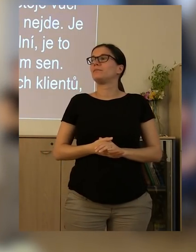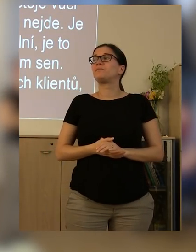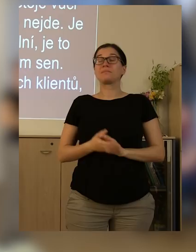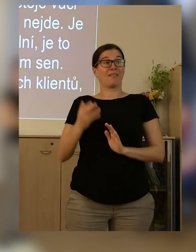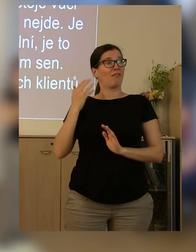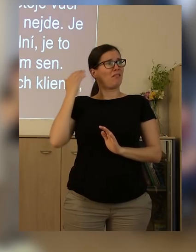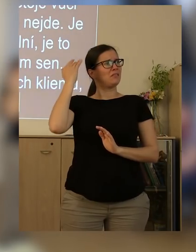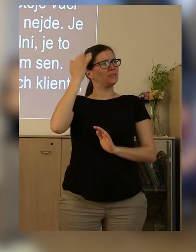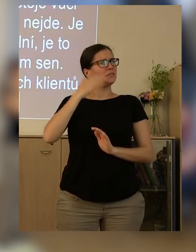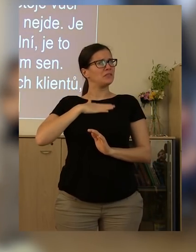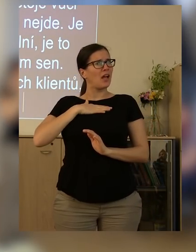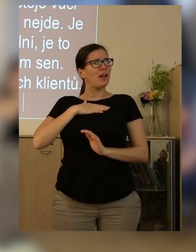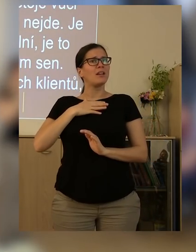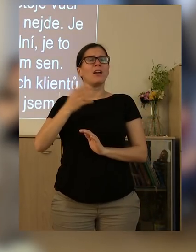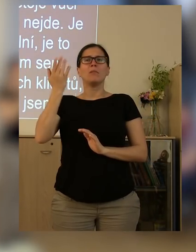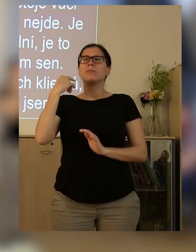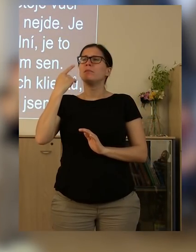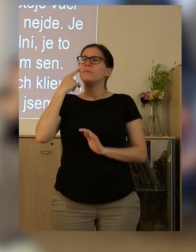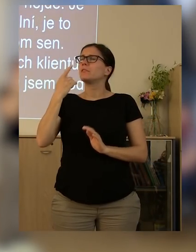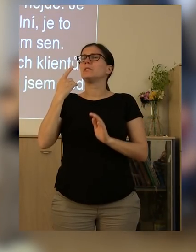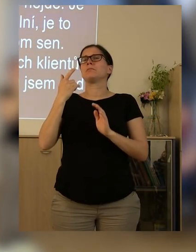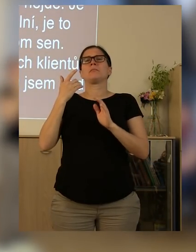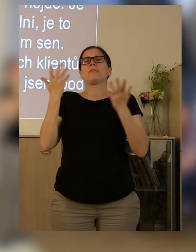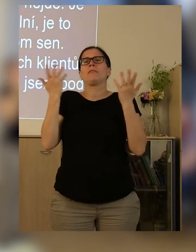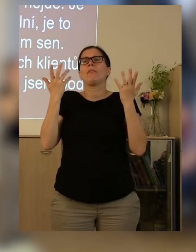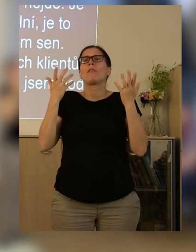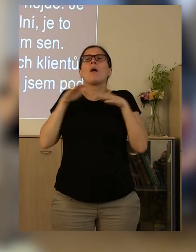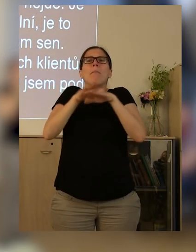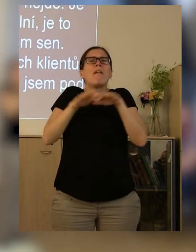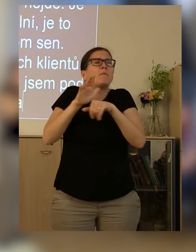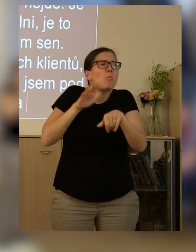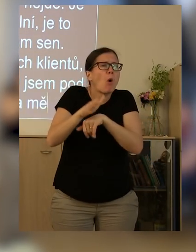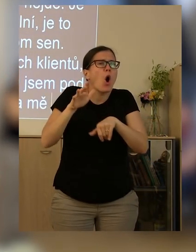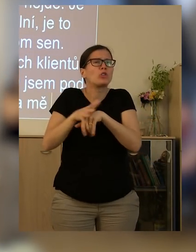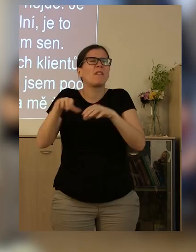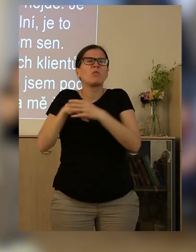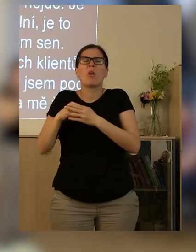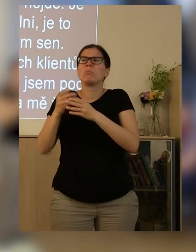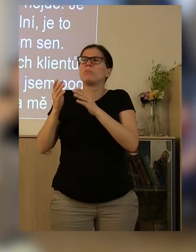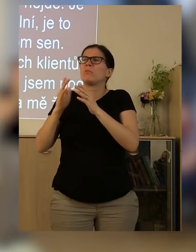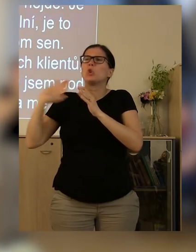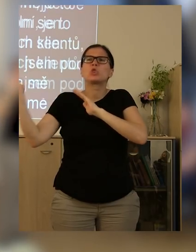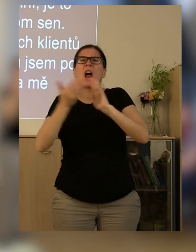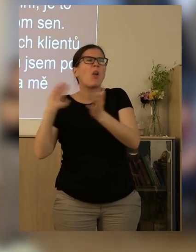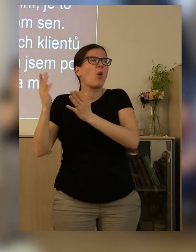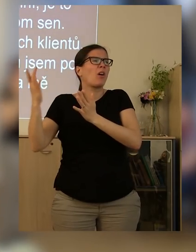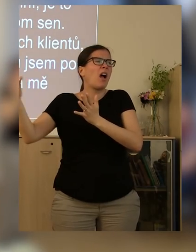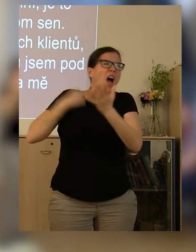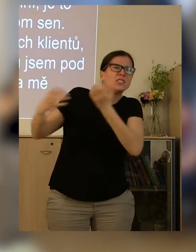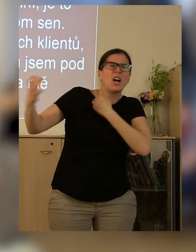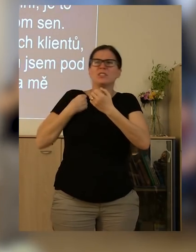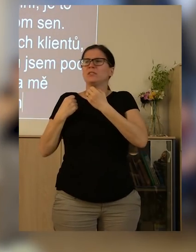ve snu jsem pod hladinou moře, útočí na mě žraloci, právě mě roztrhli na dva kusy,